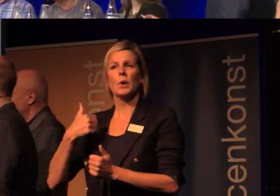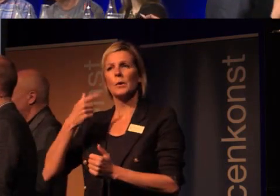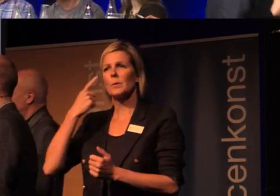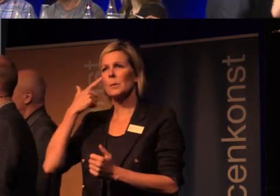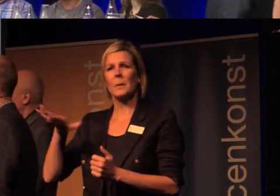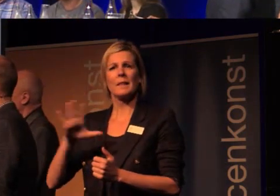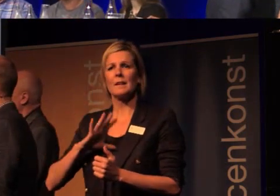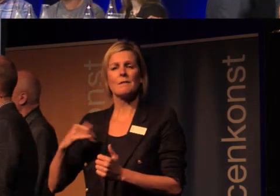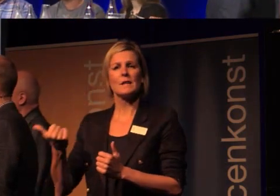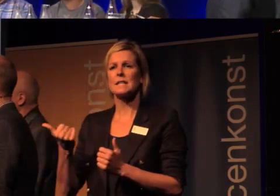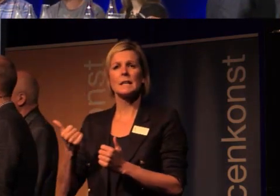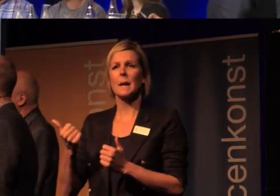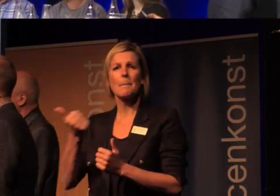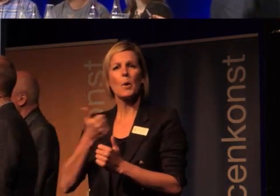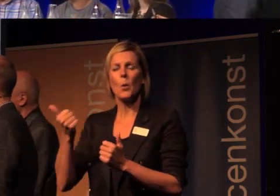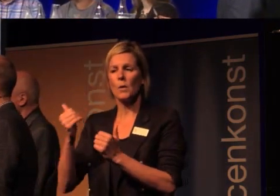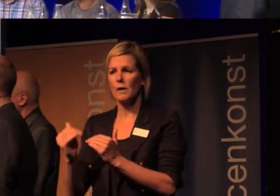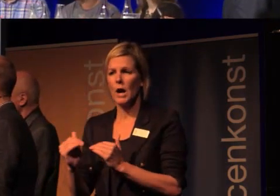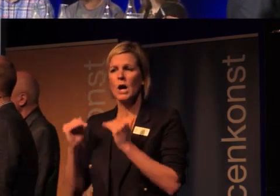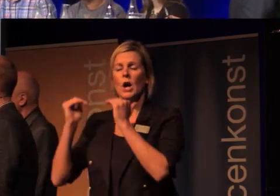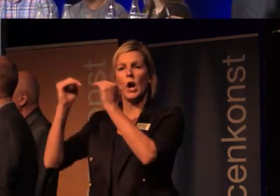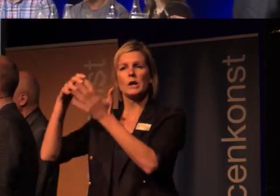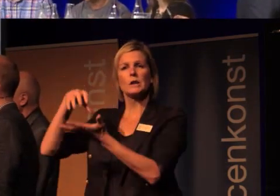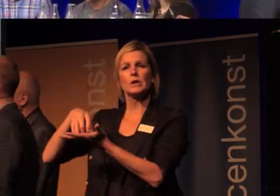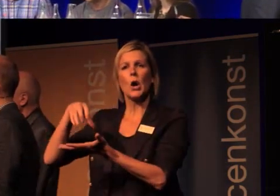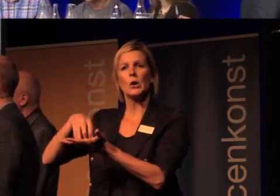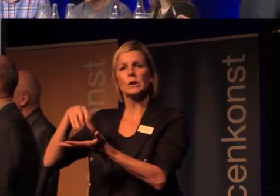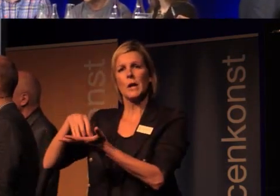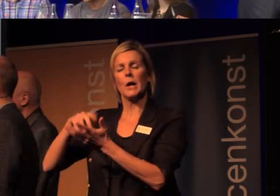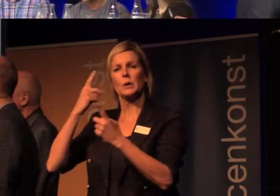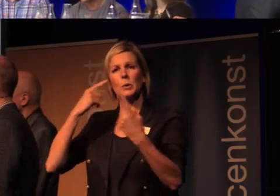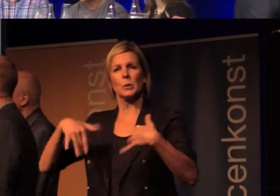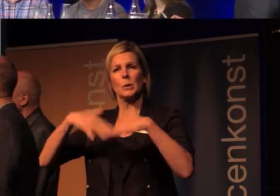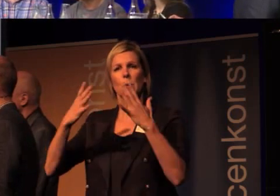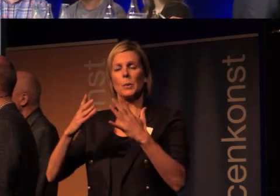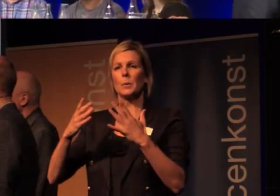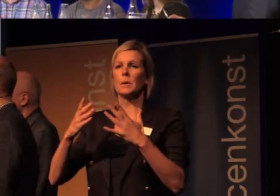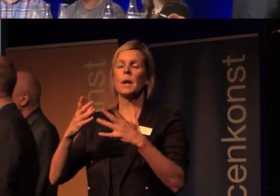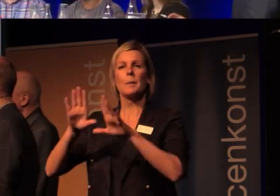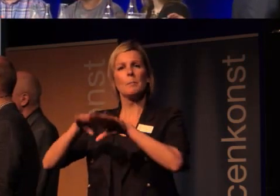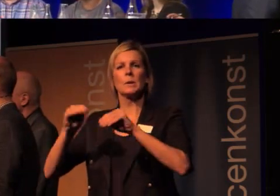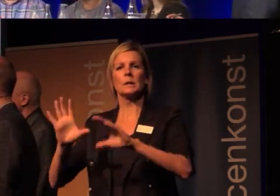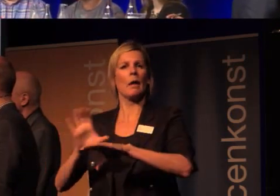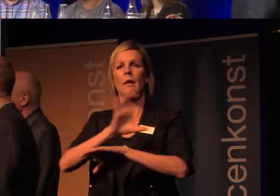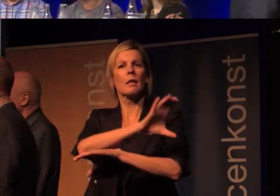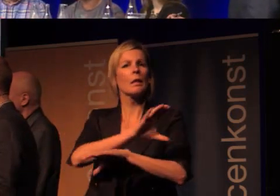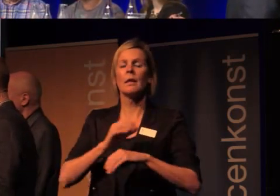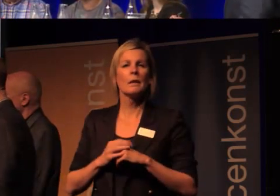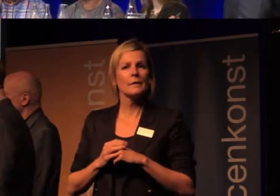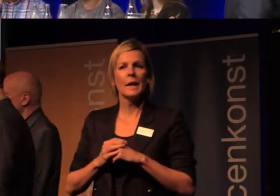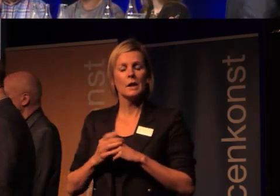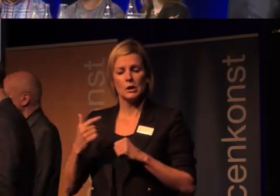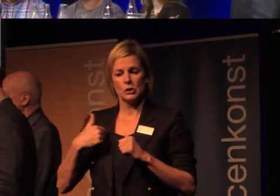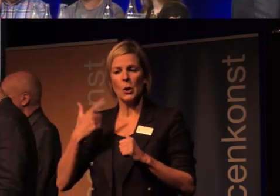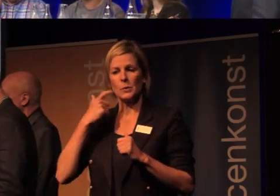av ökningar inom då den statliga kulturbudgeten eller för den delen kommunala och regionala kulturbudgetar, utan det finns en